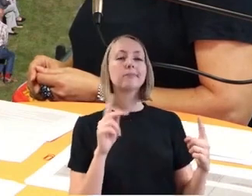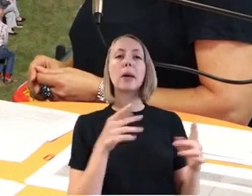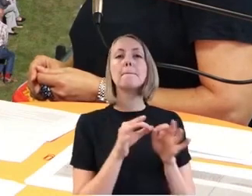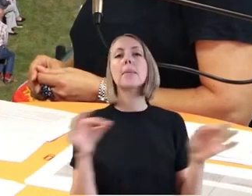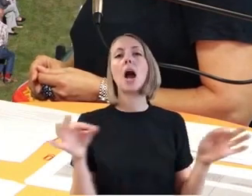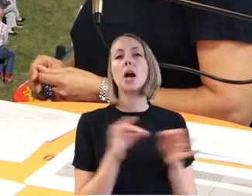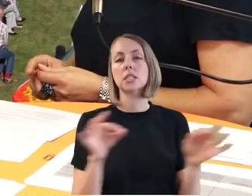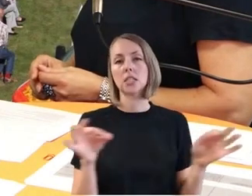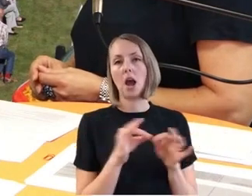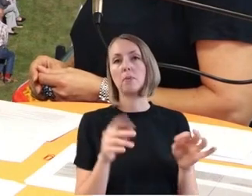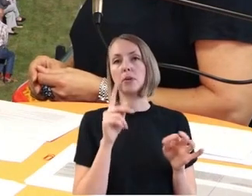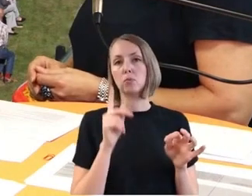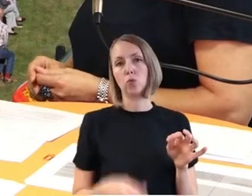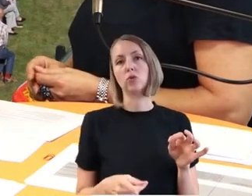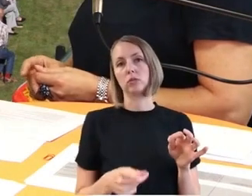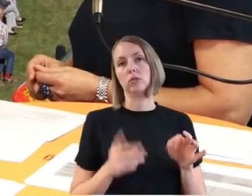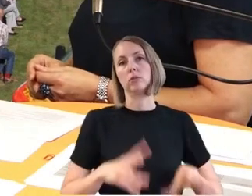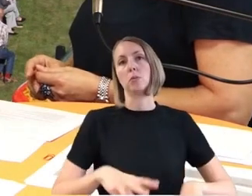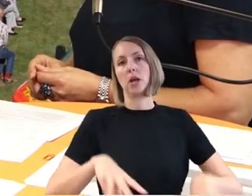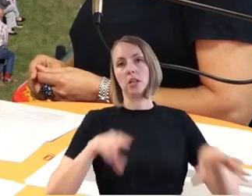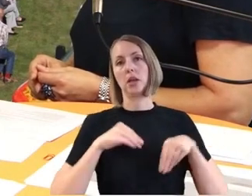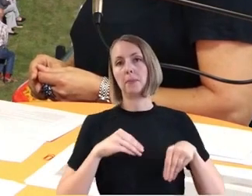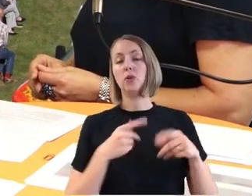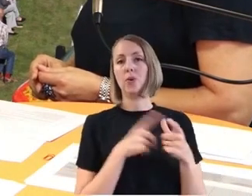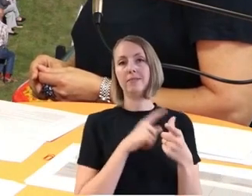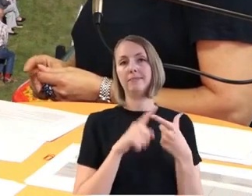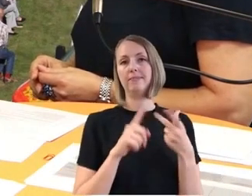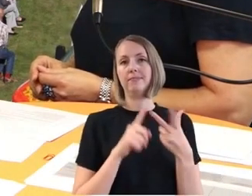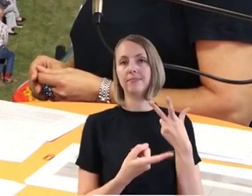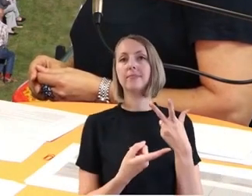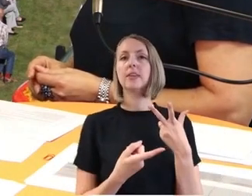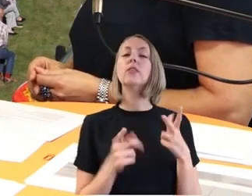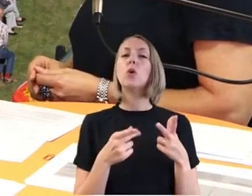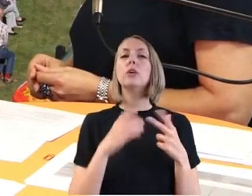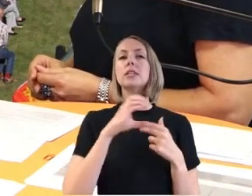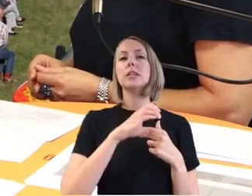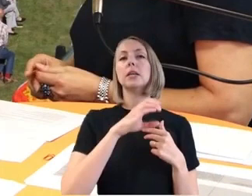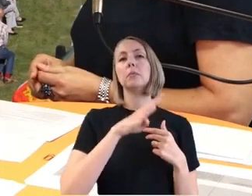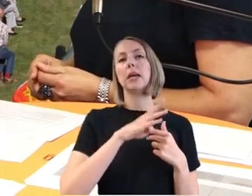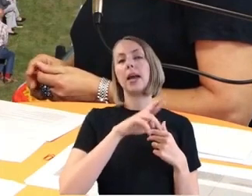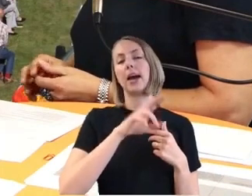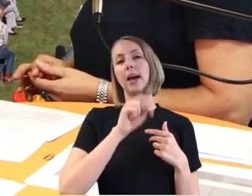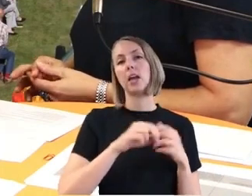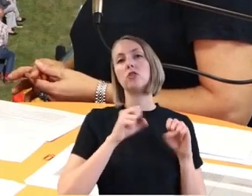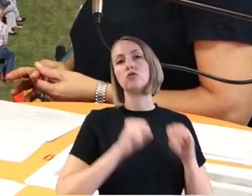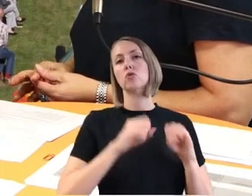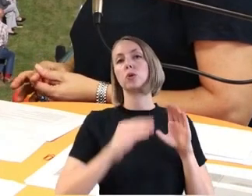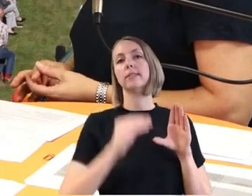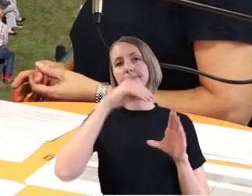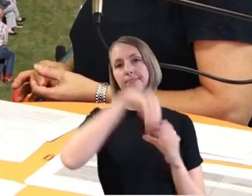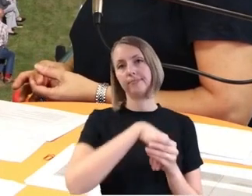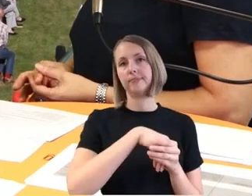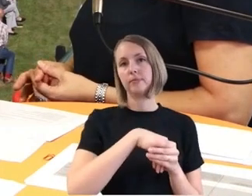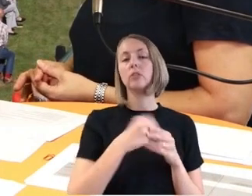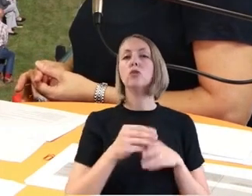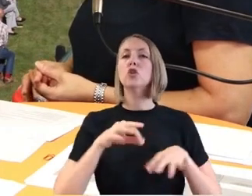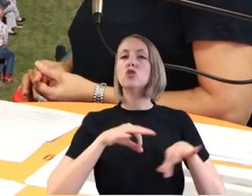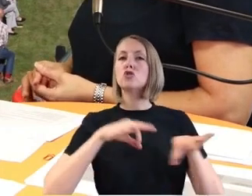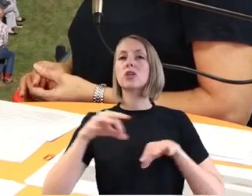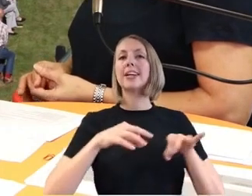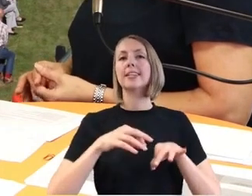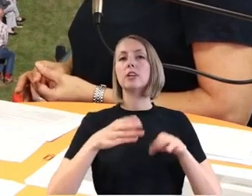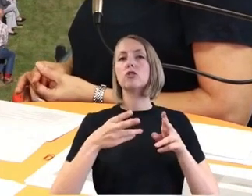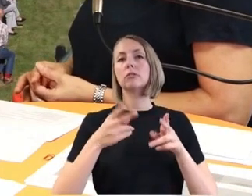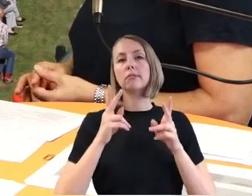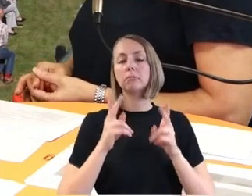und genau für diese drei aspekte die sind im bevölkerungsschutz im c-band schutz implementiert sind dort die strategischen leitlinien